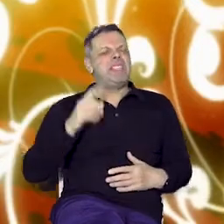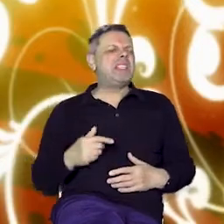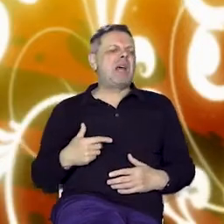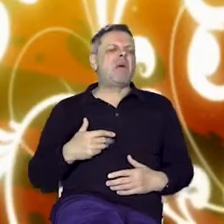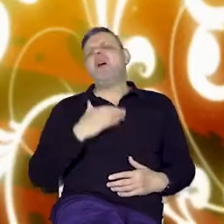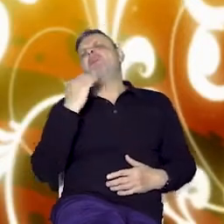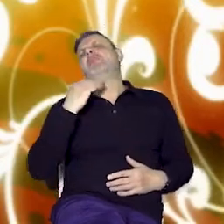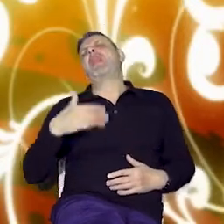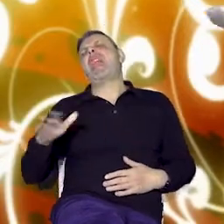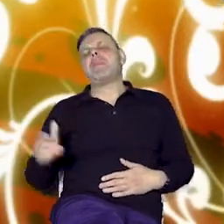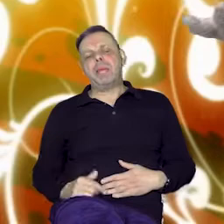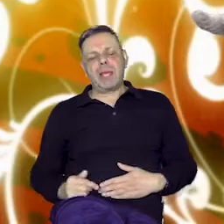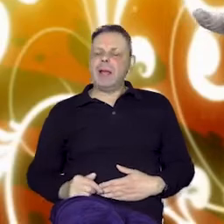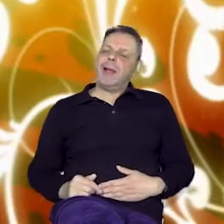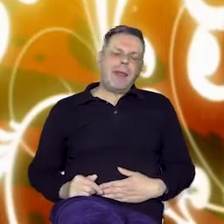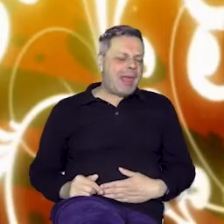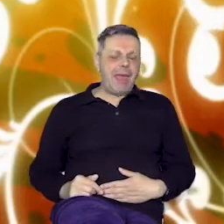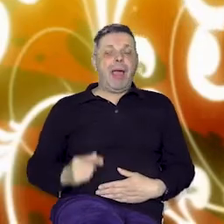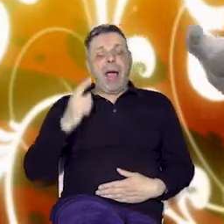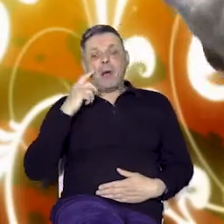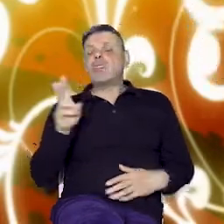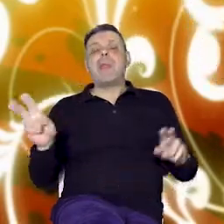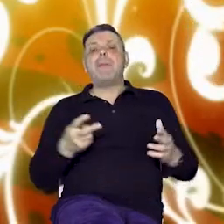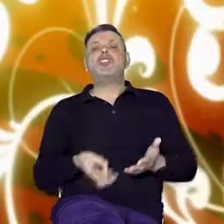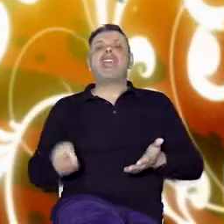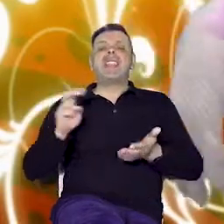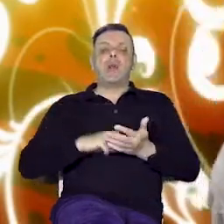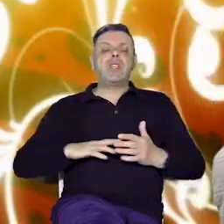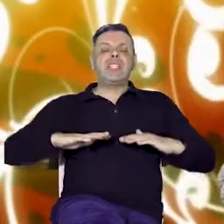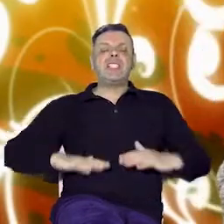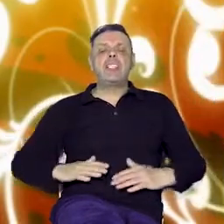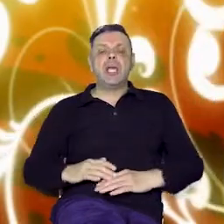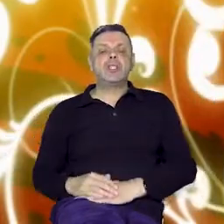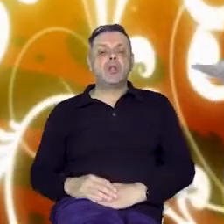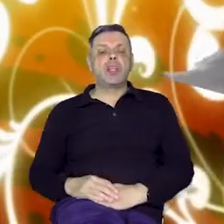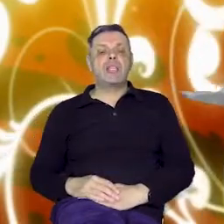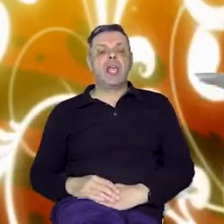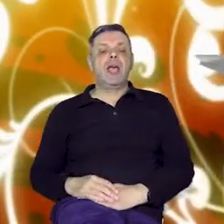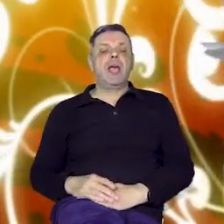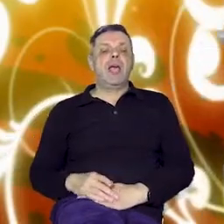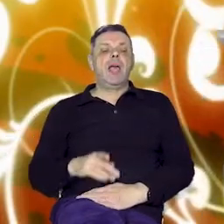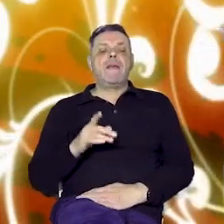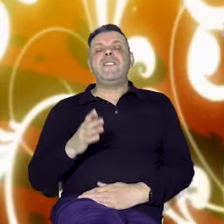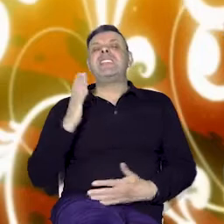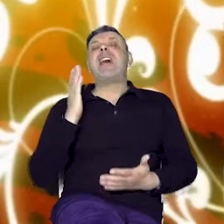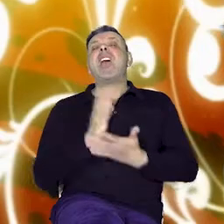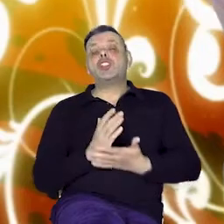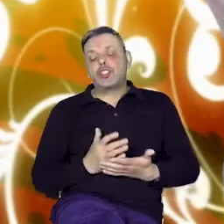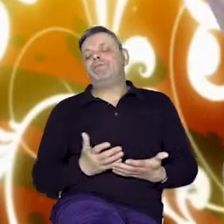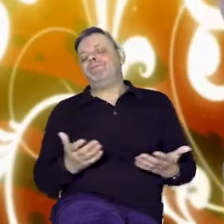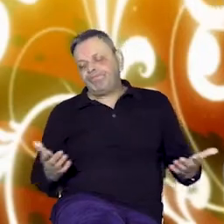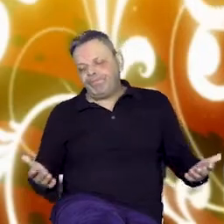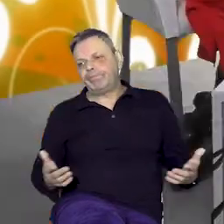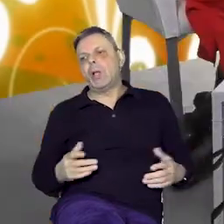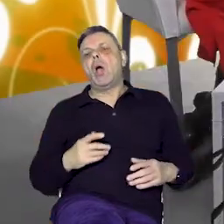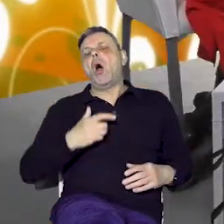je. Ako se vi ne možete dignuti iz ove stolice, jednostavno se dignuti, onda ste već hendikepirana osoba.